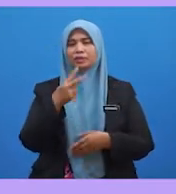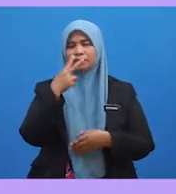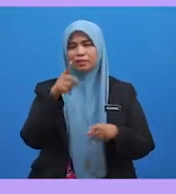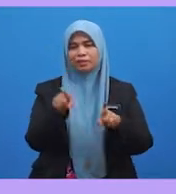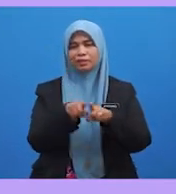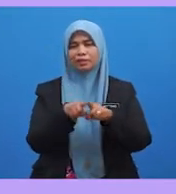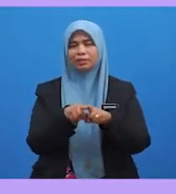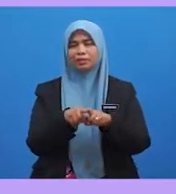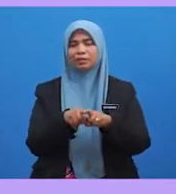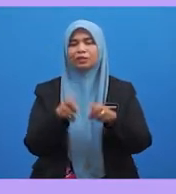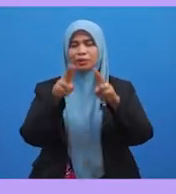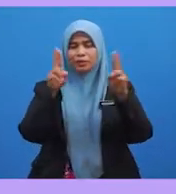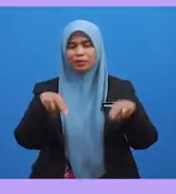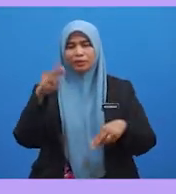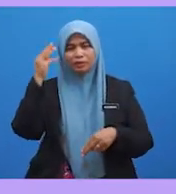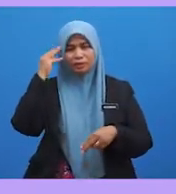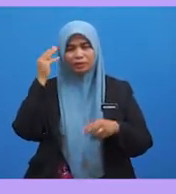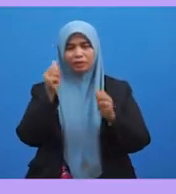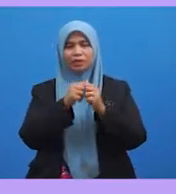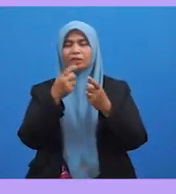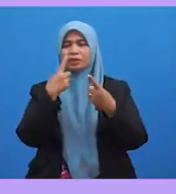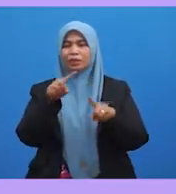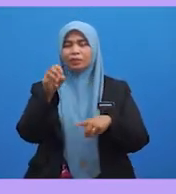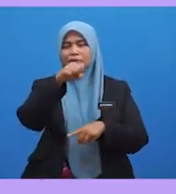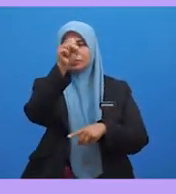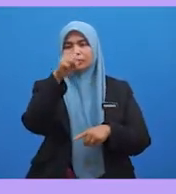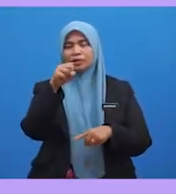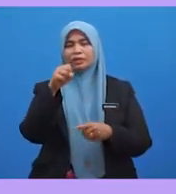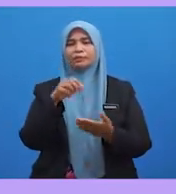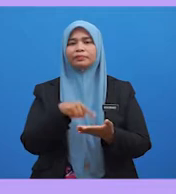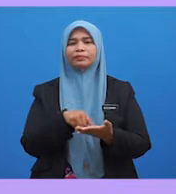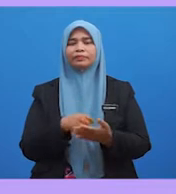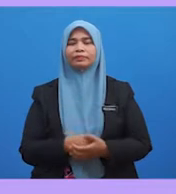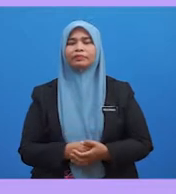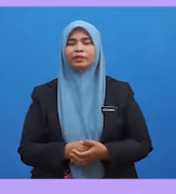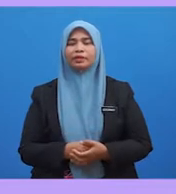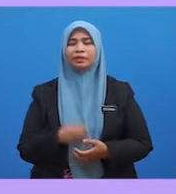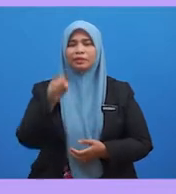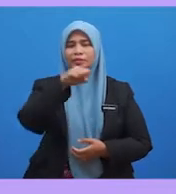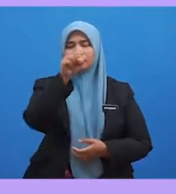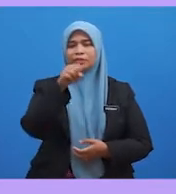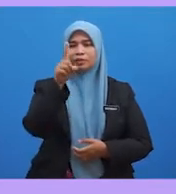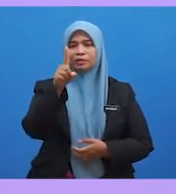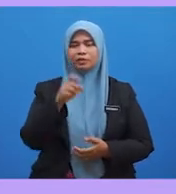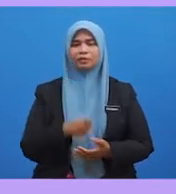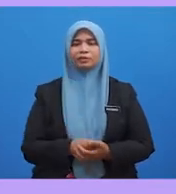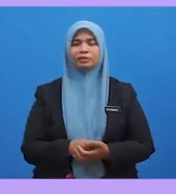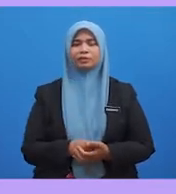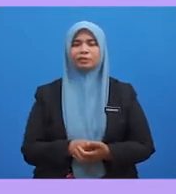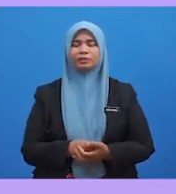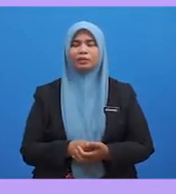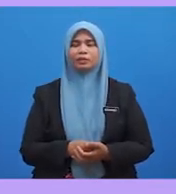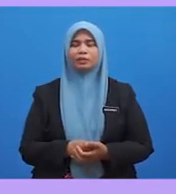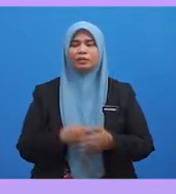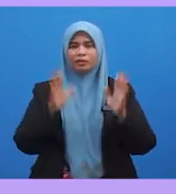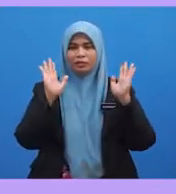sama-sama menguji minda dengan menjawab soalan-soalan berikut. Soalan pertama, solat sunat